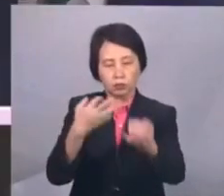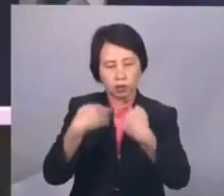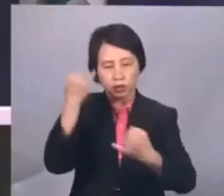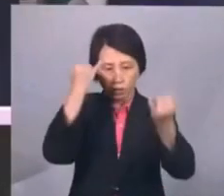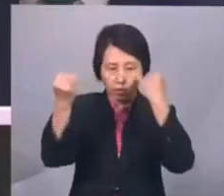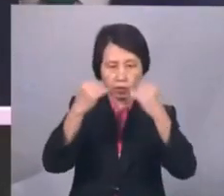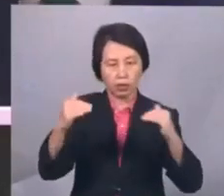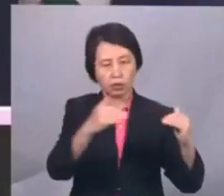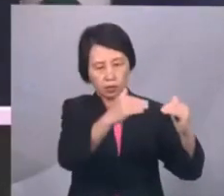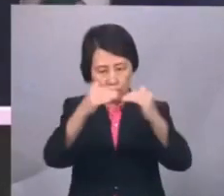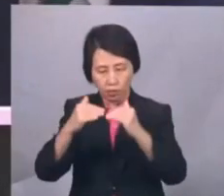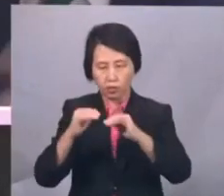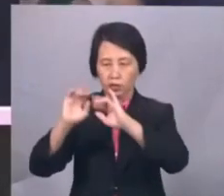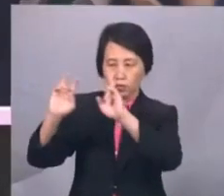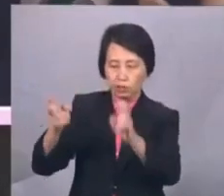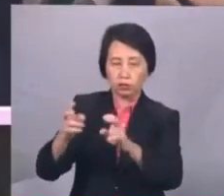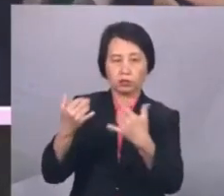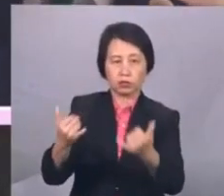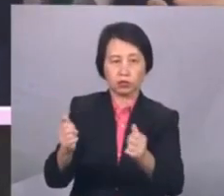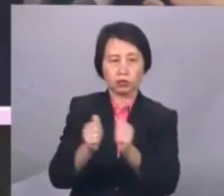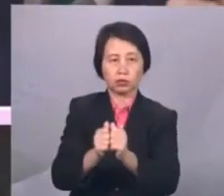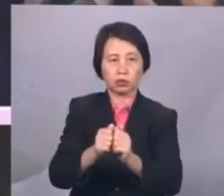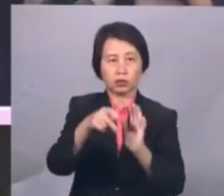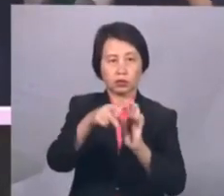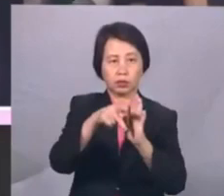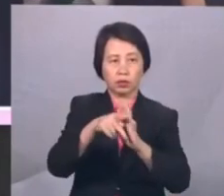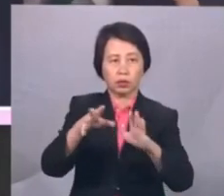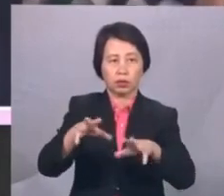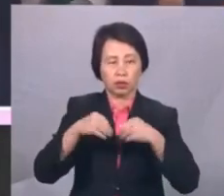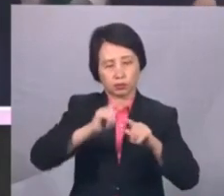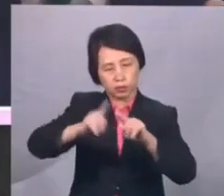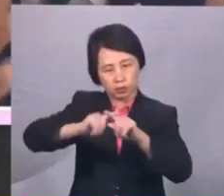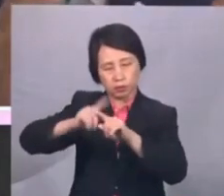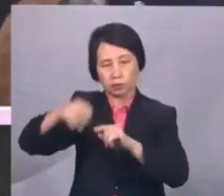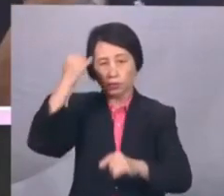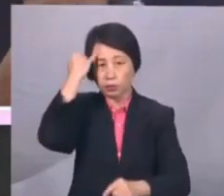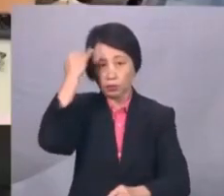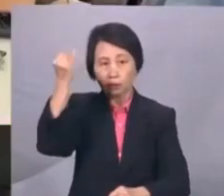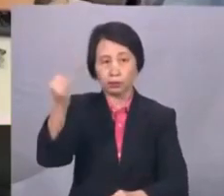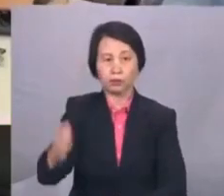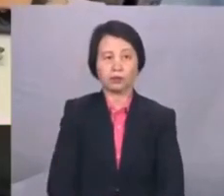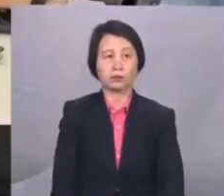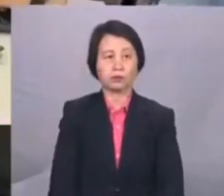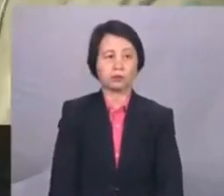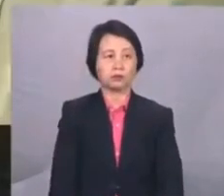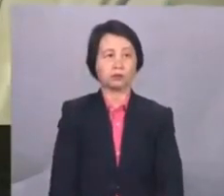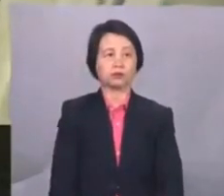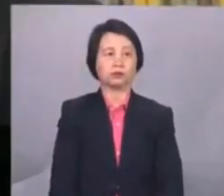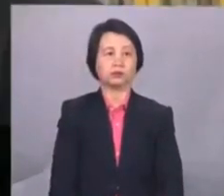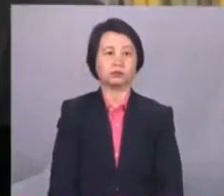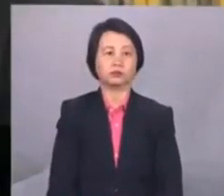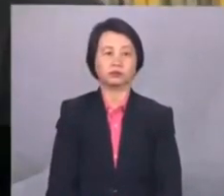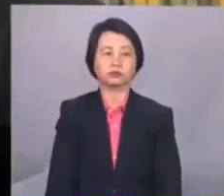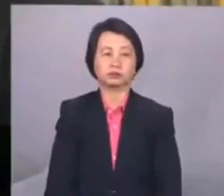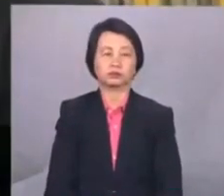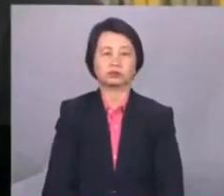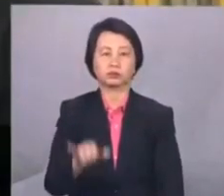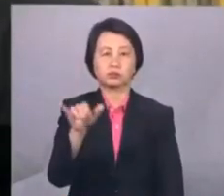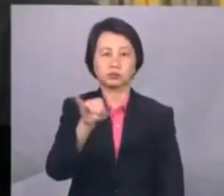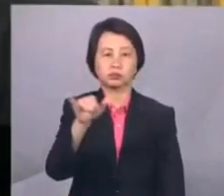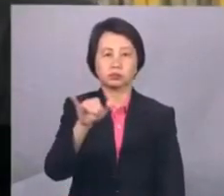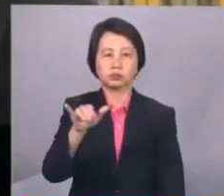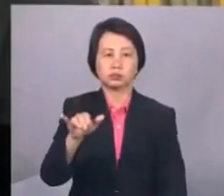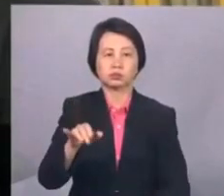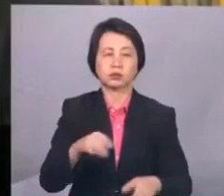pandangan seimbang terhadap isu-isu semasa dengan prinsip meraih kan perbedaan pandangan Hai begitu juga